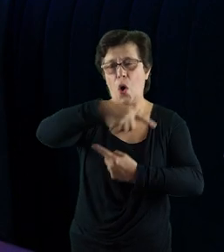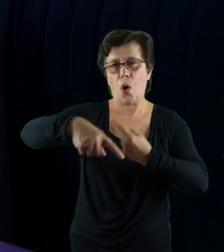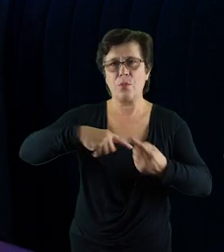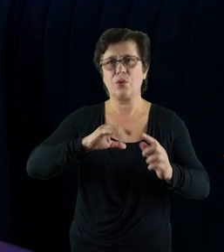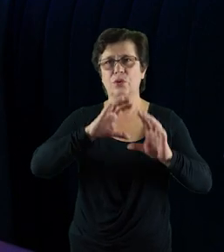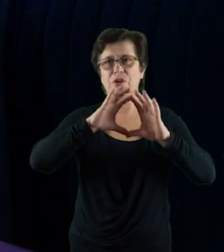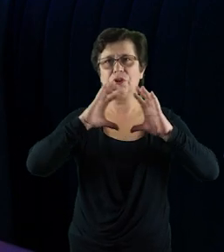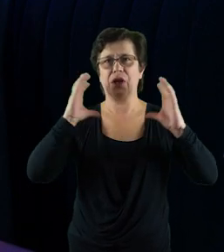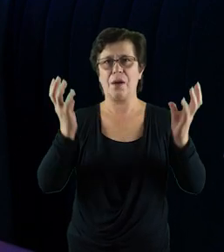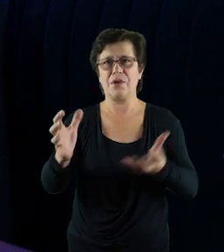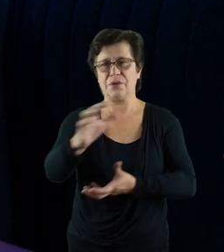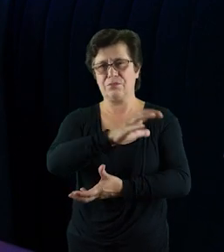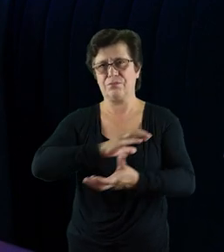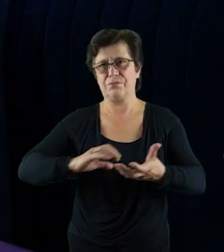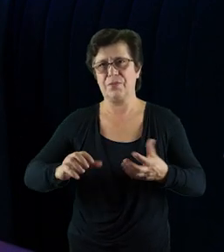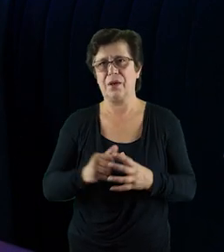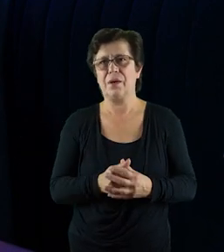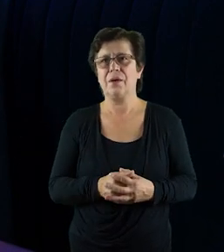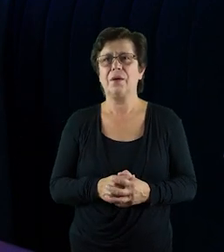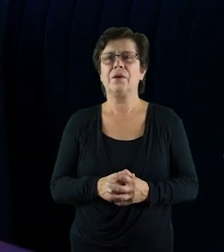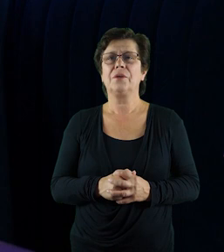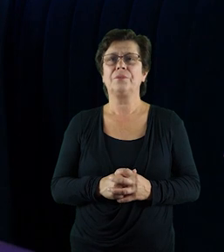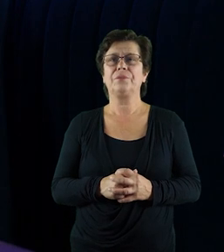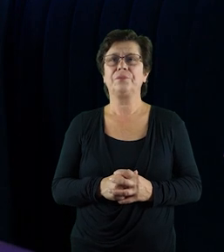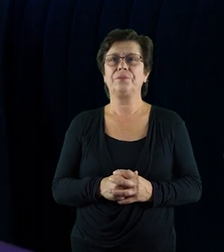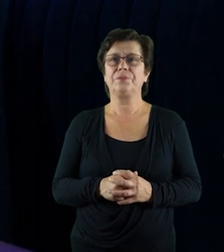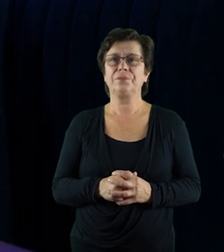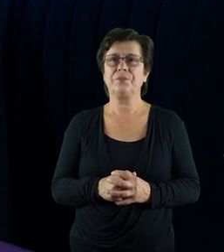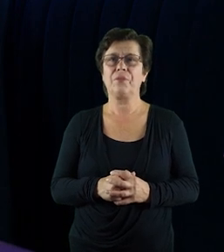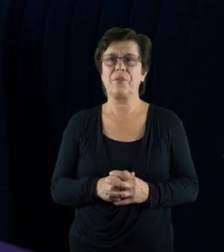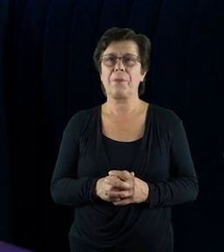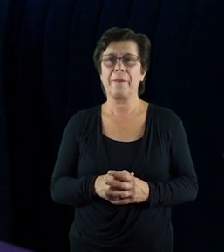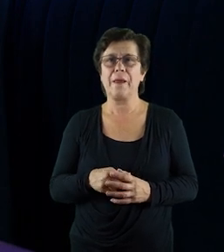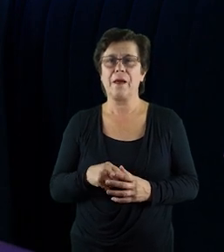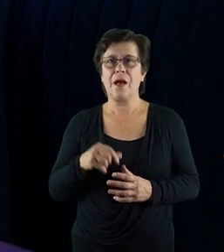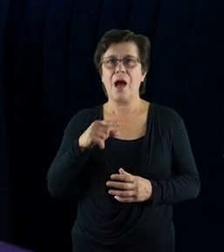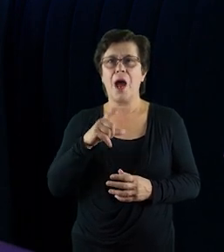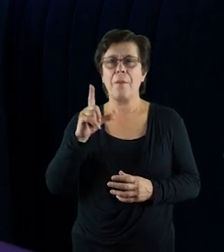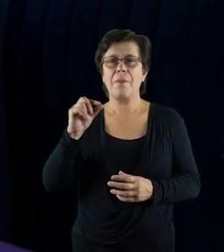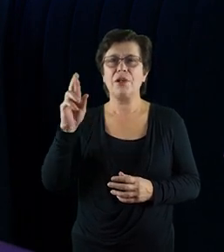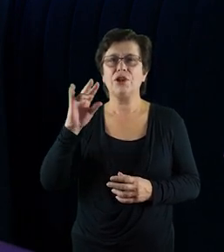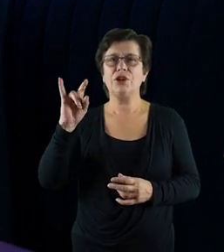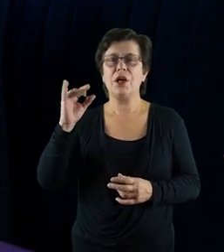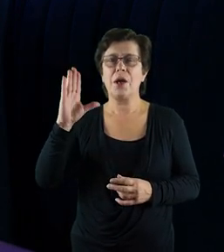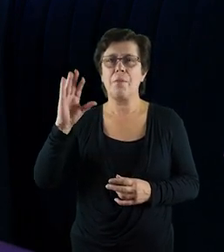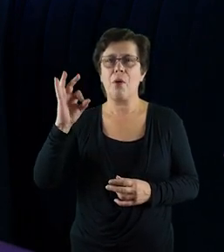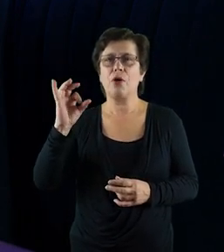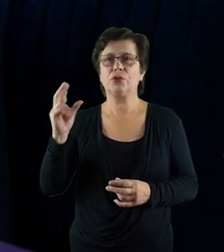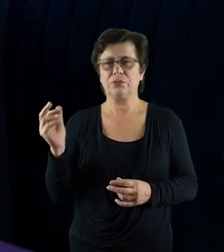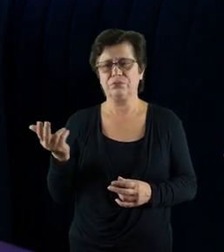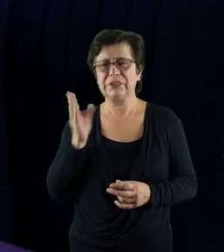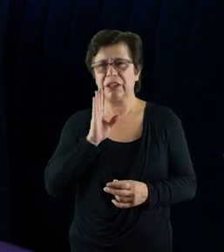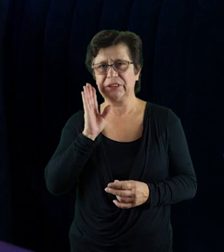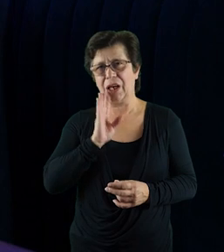wkroczył w ogród ziemi. Wojna się skończyła, a on znowu wszedł z tą głęboko orną mową i po